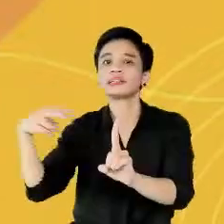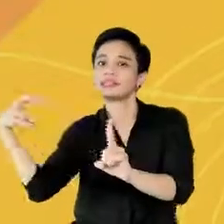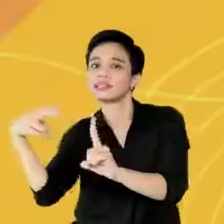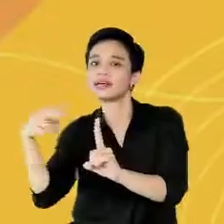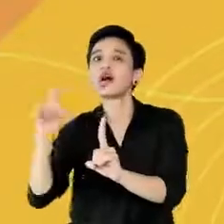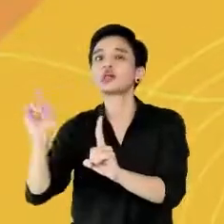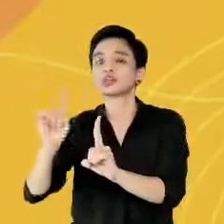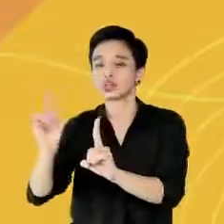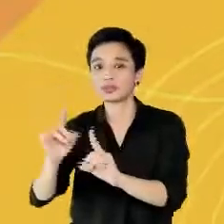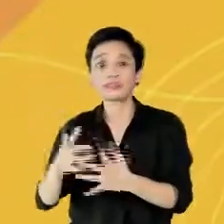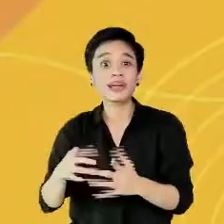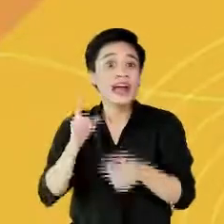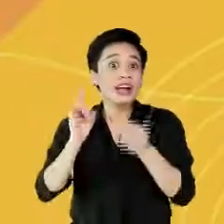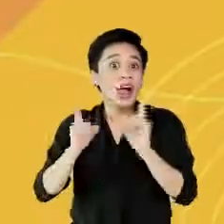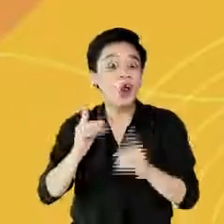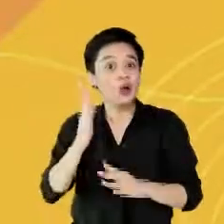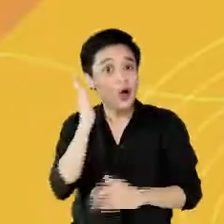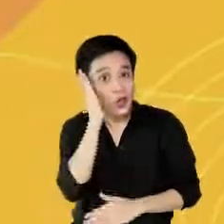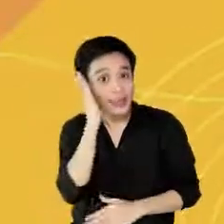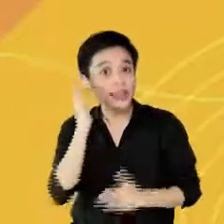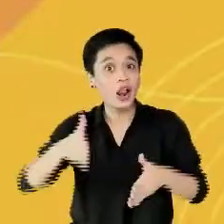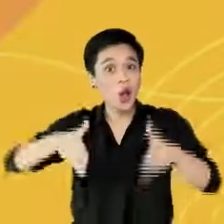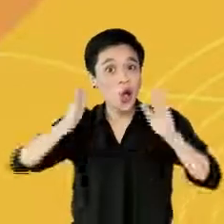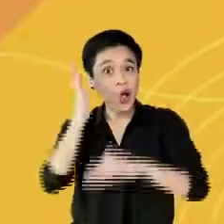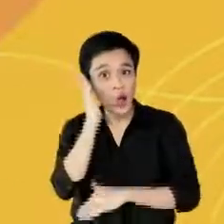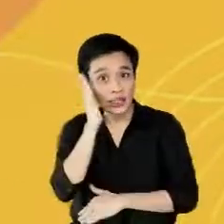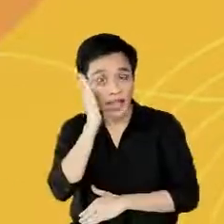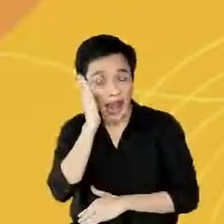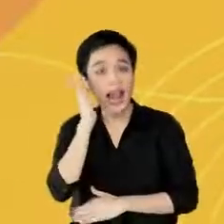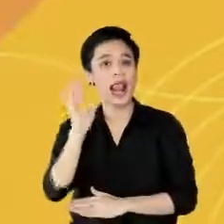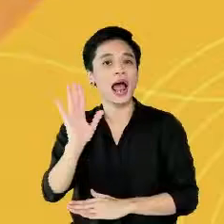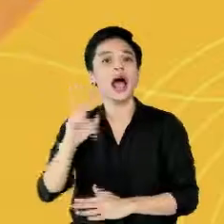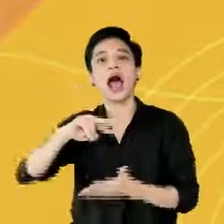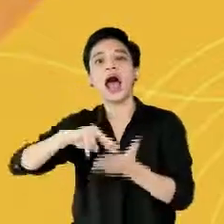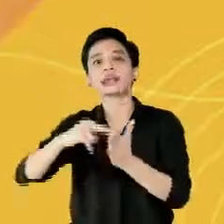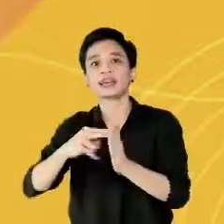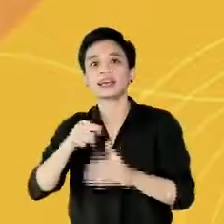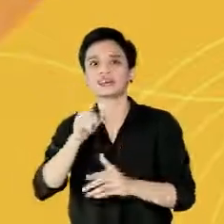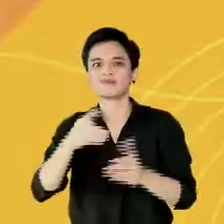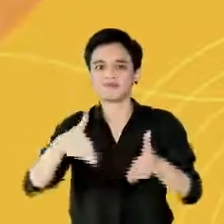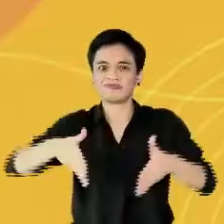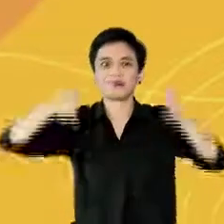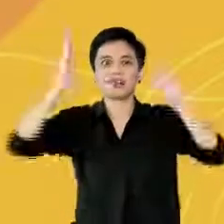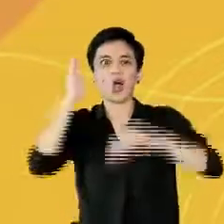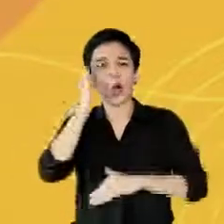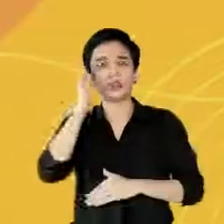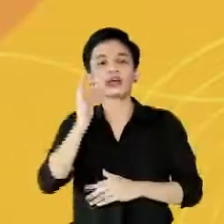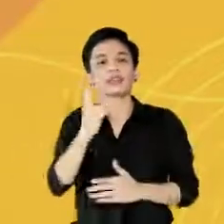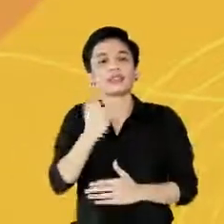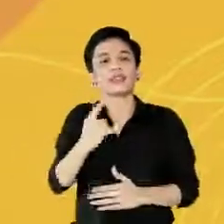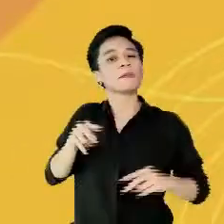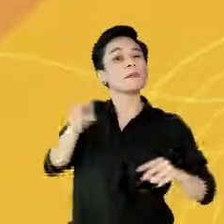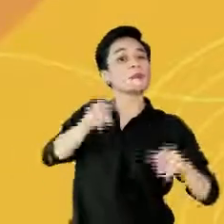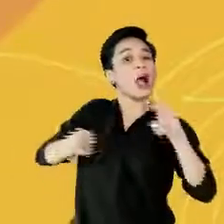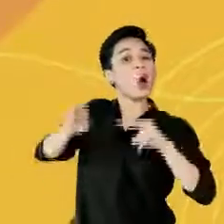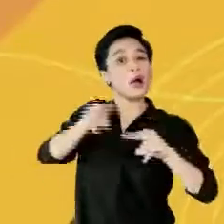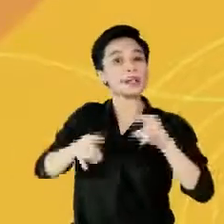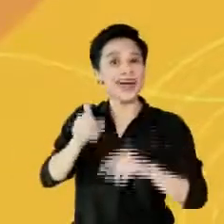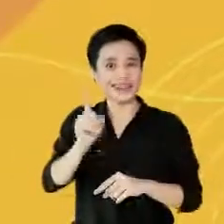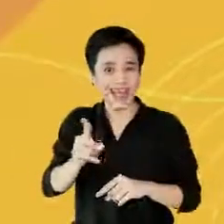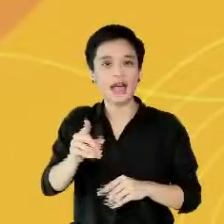atau di hotel tertentu metodenya pengawasannya adalah dilakukan oleh